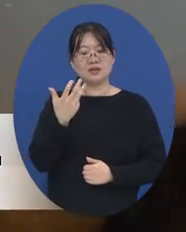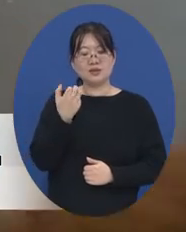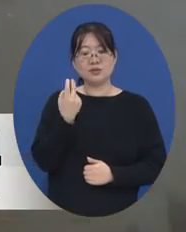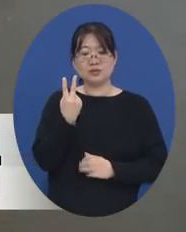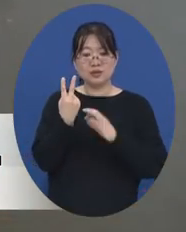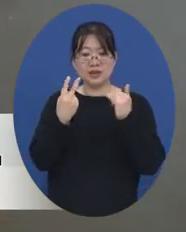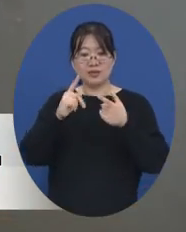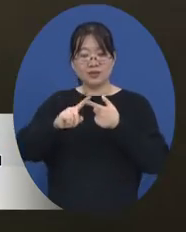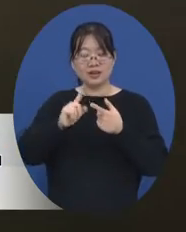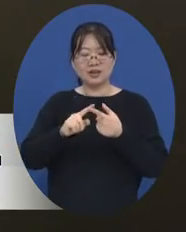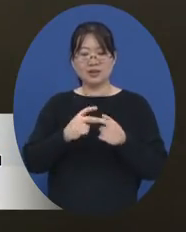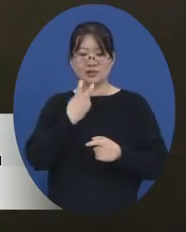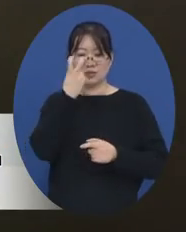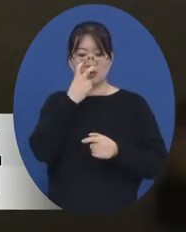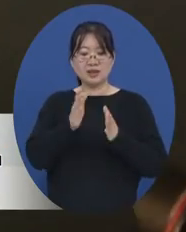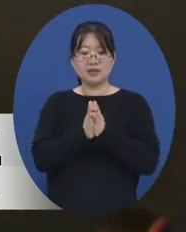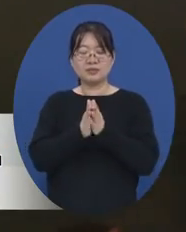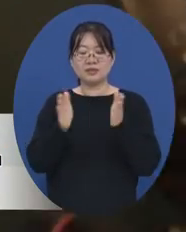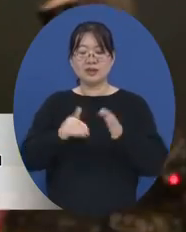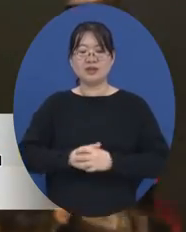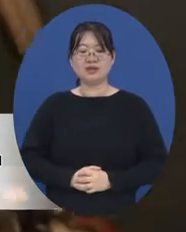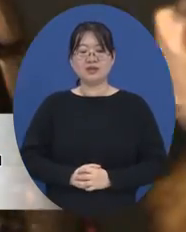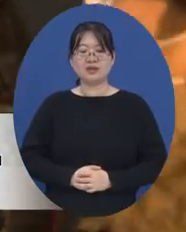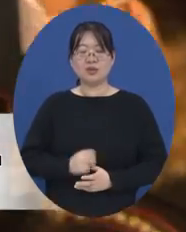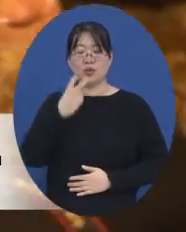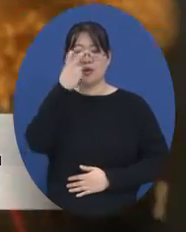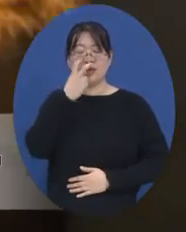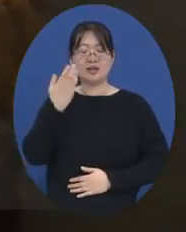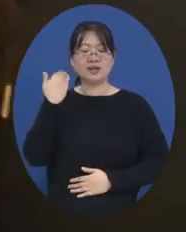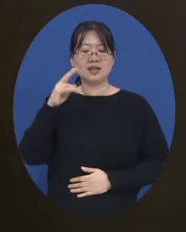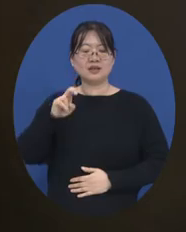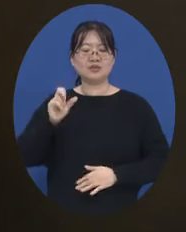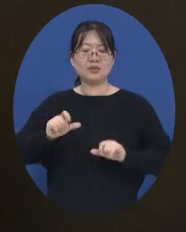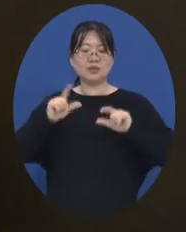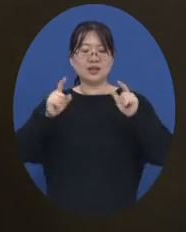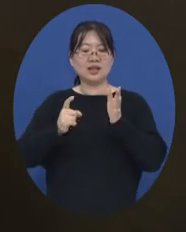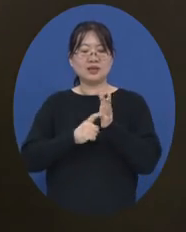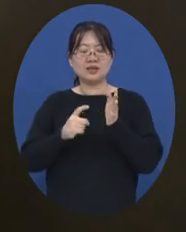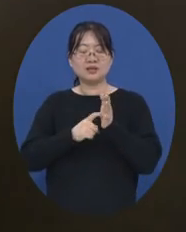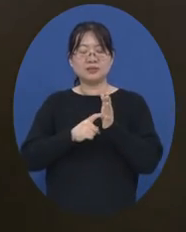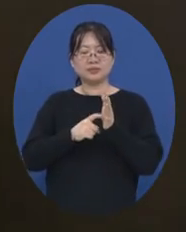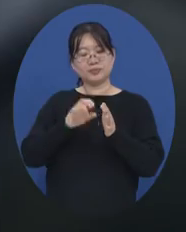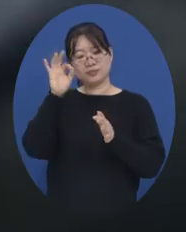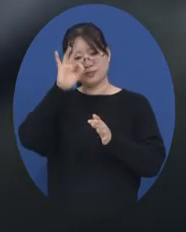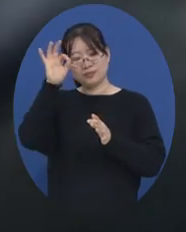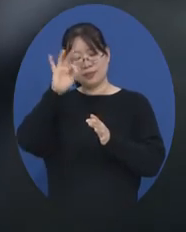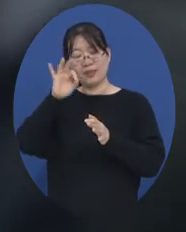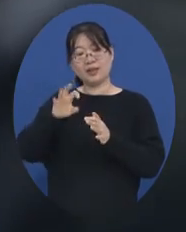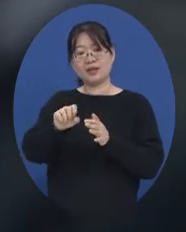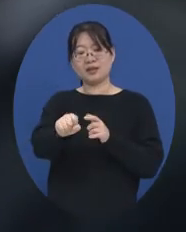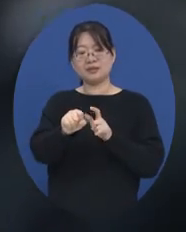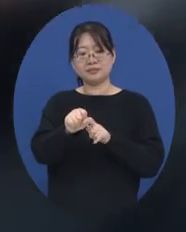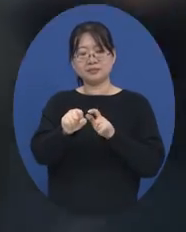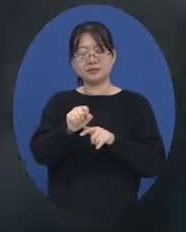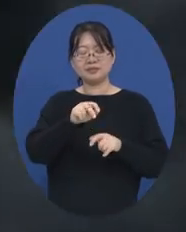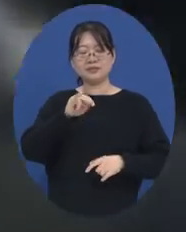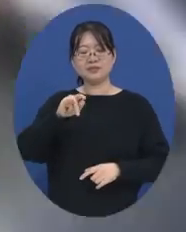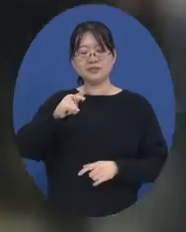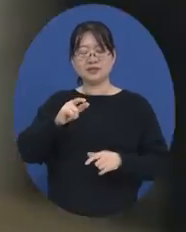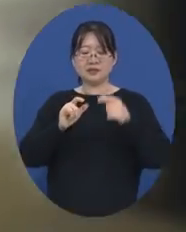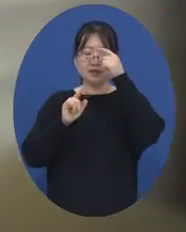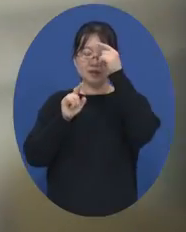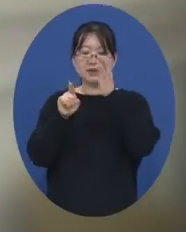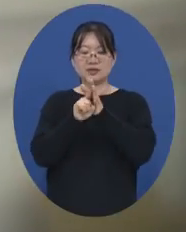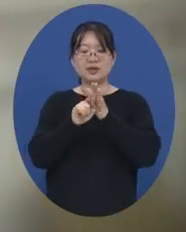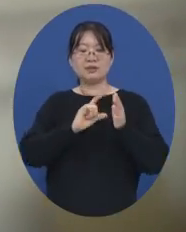시작했다고 밝혔습니다 조사는 지난 25일 경기도가 긴급 역학조사를 통해 확보한 도내 신천지 신도